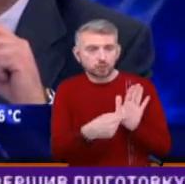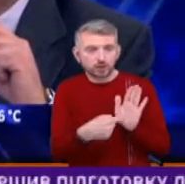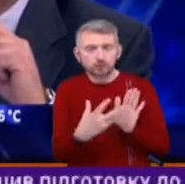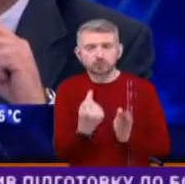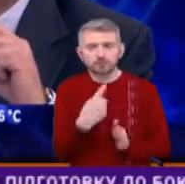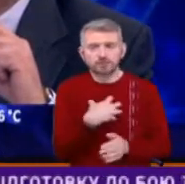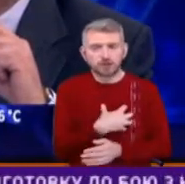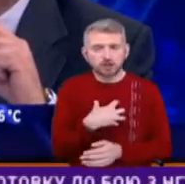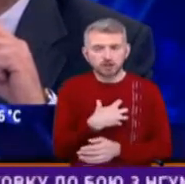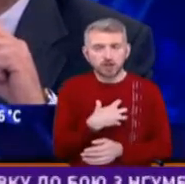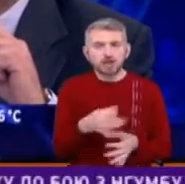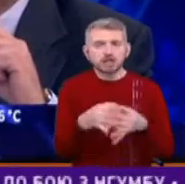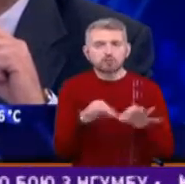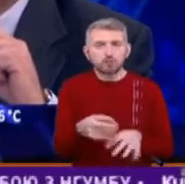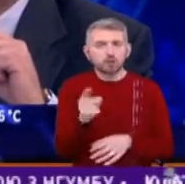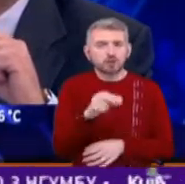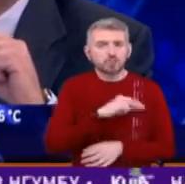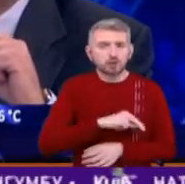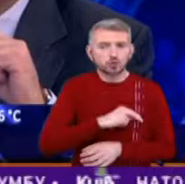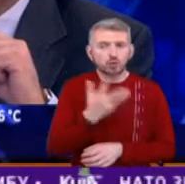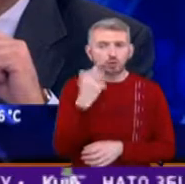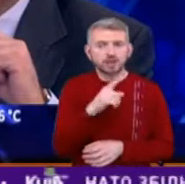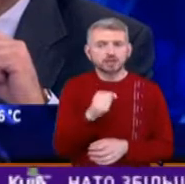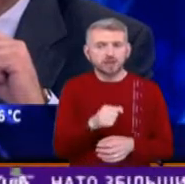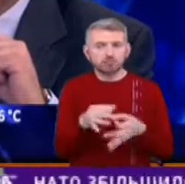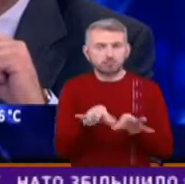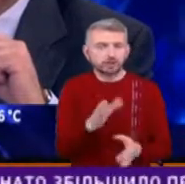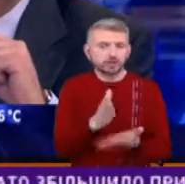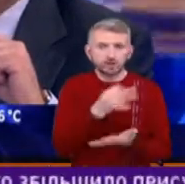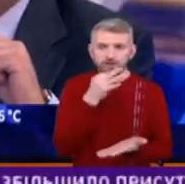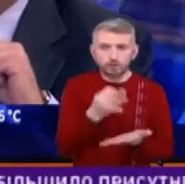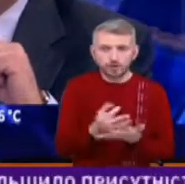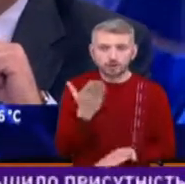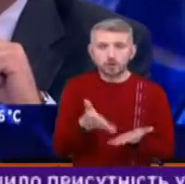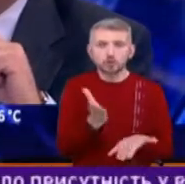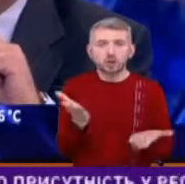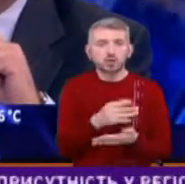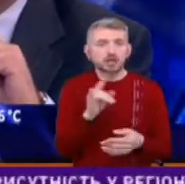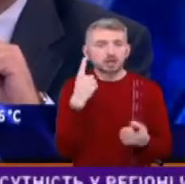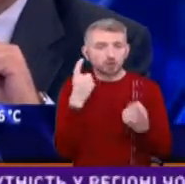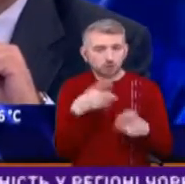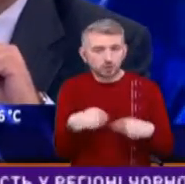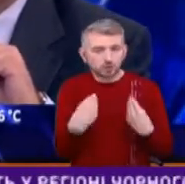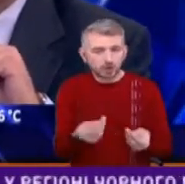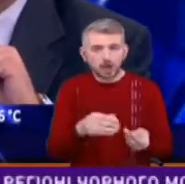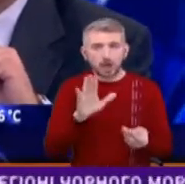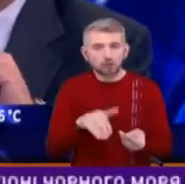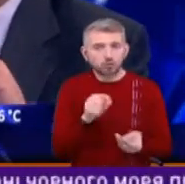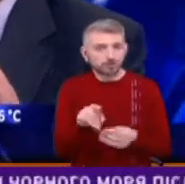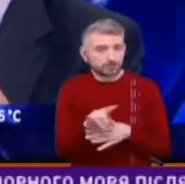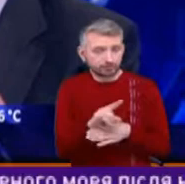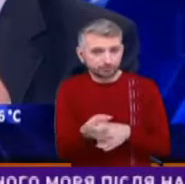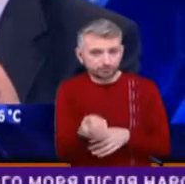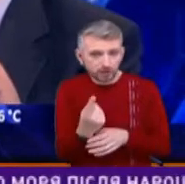один важливий нюанс. Свобода тоді працює, коли за свободу існує відповідальність. Тому якщо якусь інформацію дали, а потім вона не відповідає